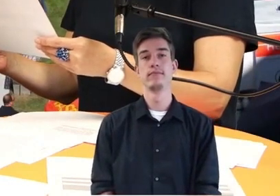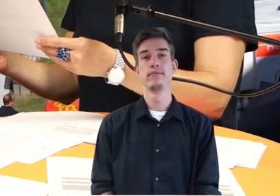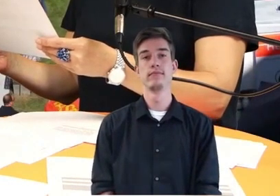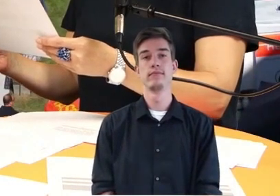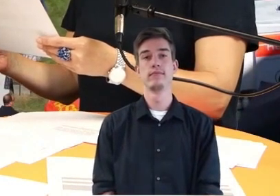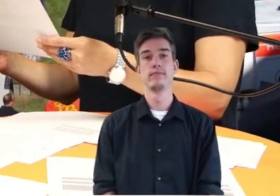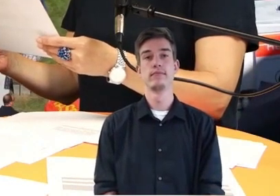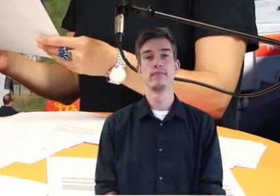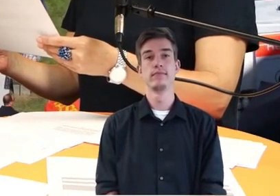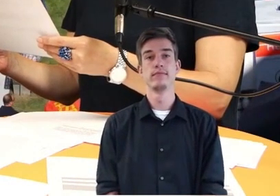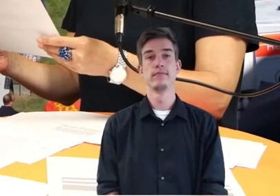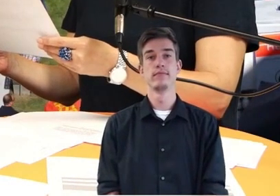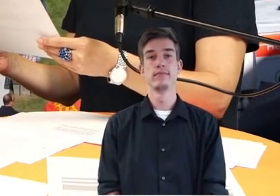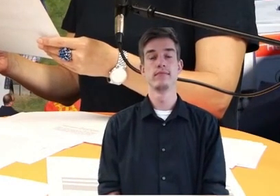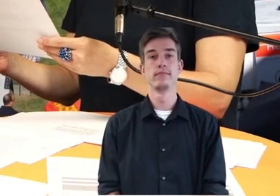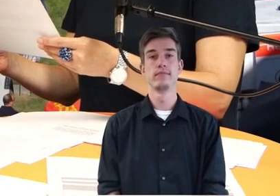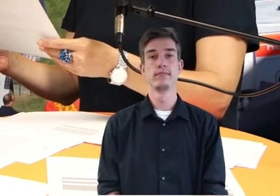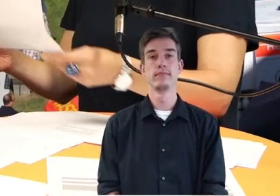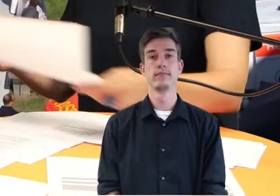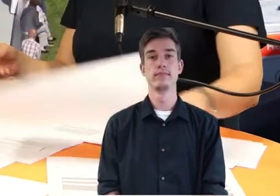Haben wir auch nicht.